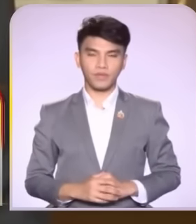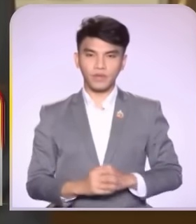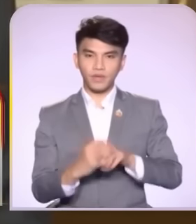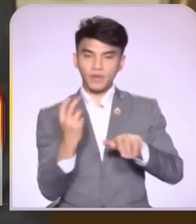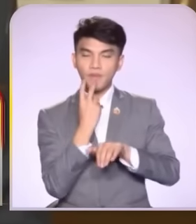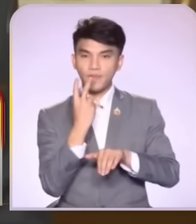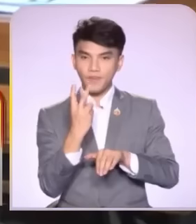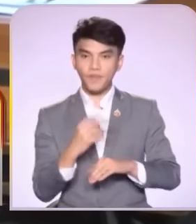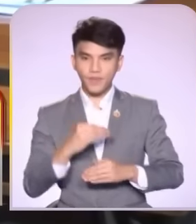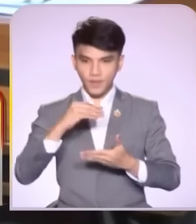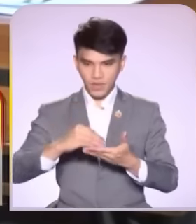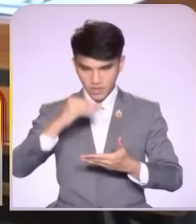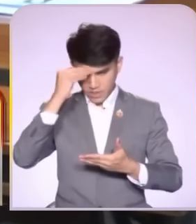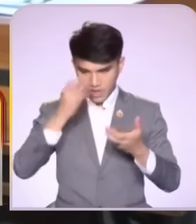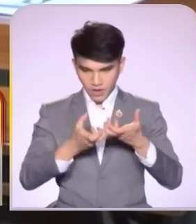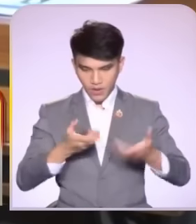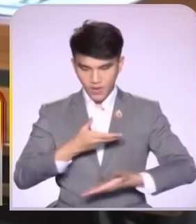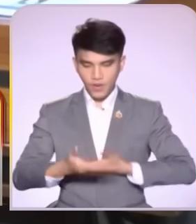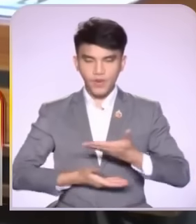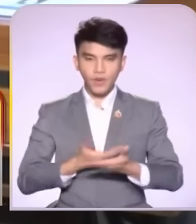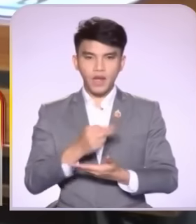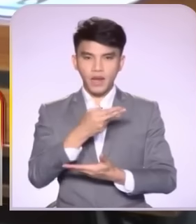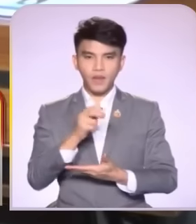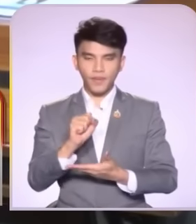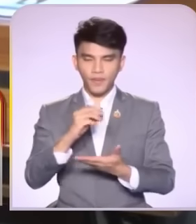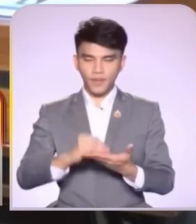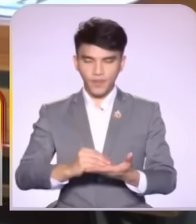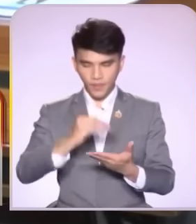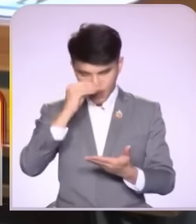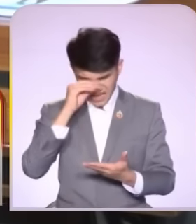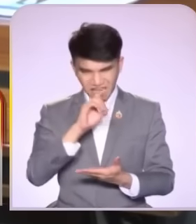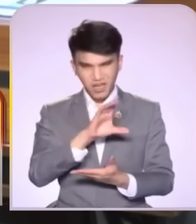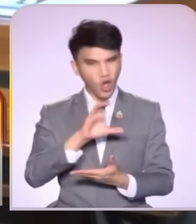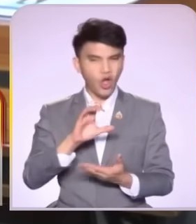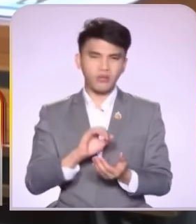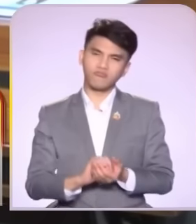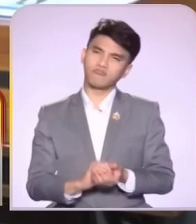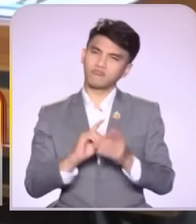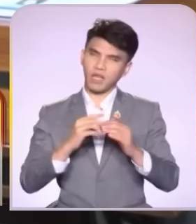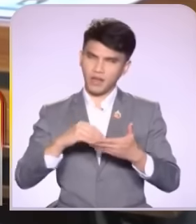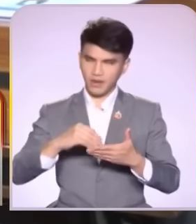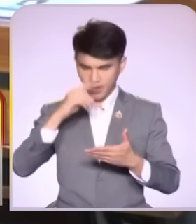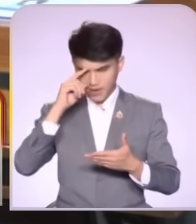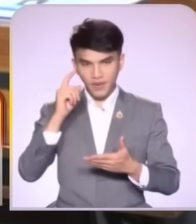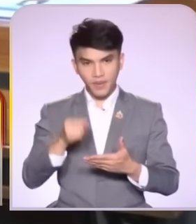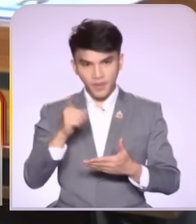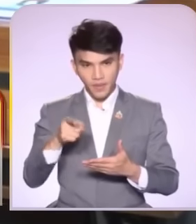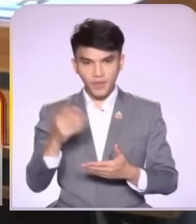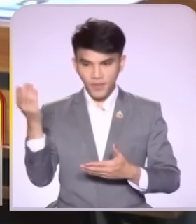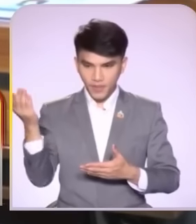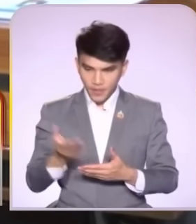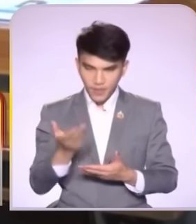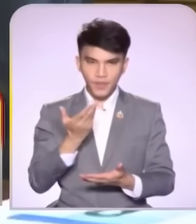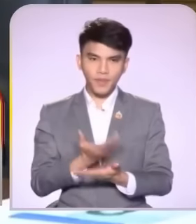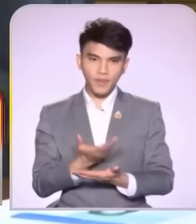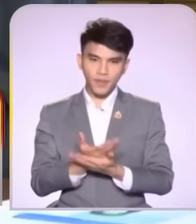น์ชักชวนเรียนขายของออนไลน์หลักสูตรราคาไม่ถึง100บาทแต่พอเข้าเรียนไปจริงๆแล้วถูกชักชวนให้ไป